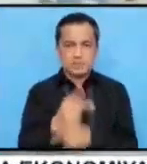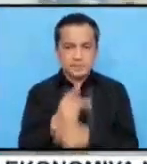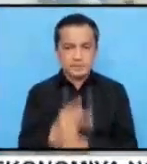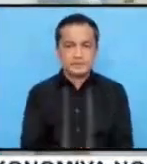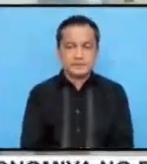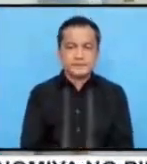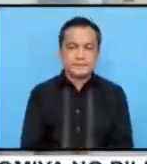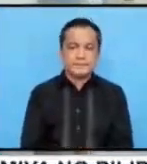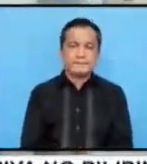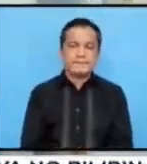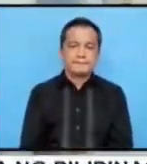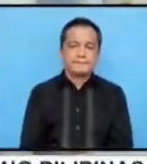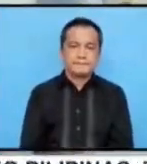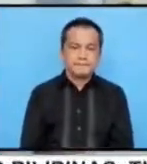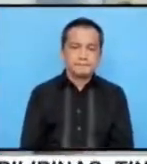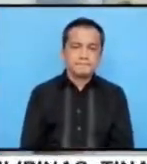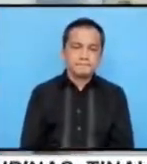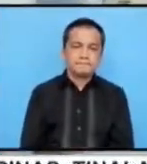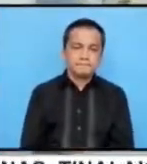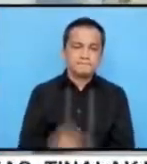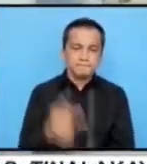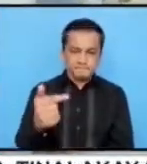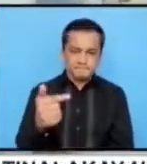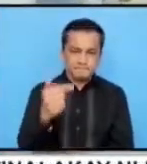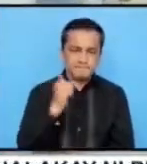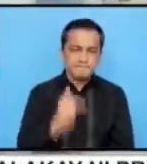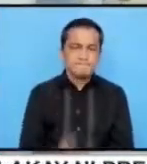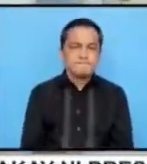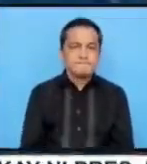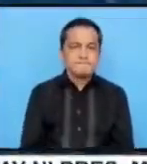Arispe, para sa Morning Show ng Bayan, Rise and Shine, Pilipinas.